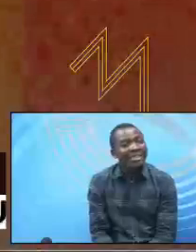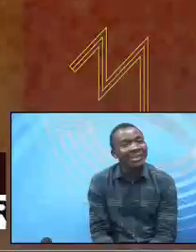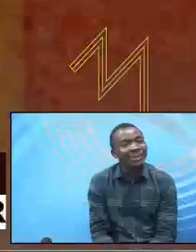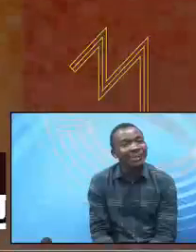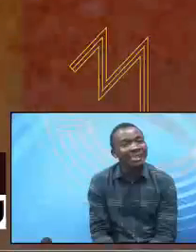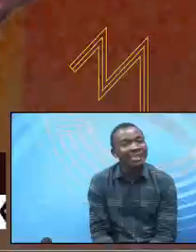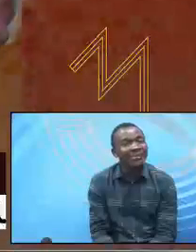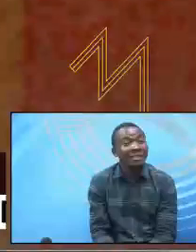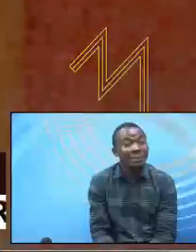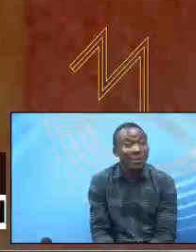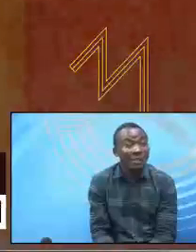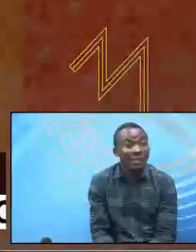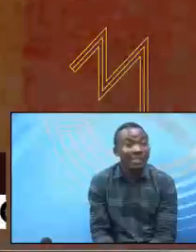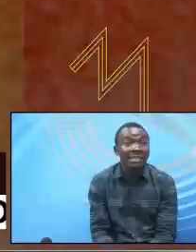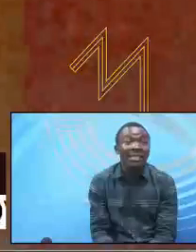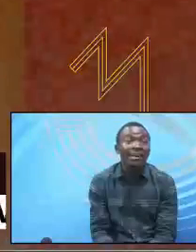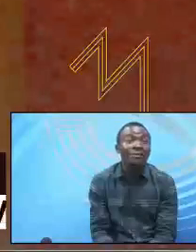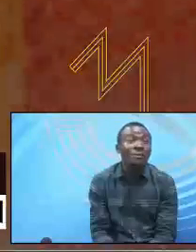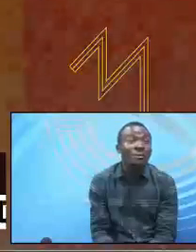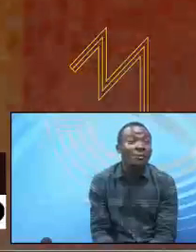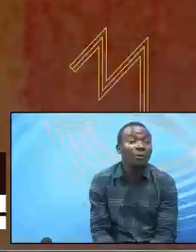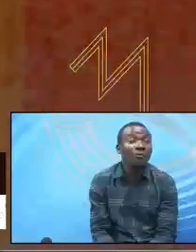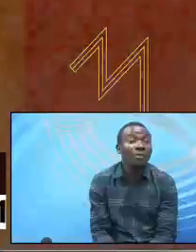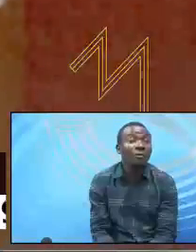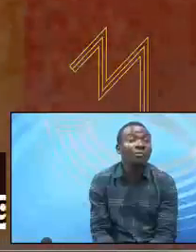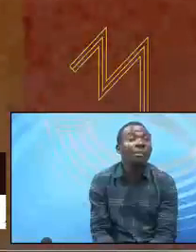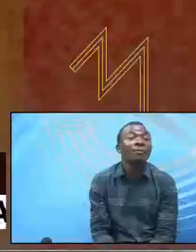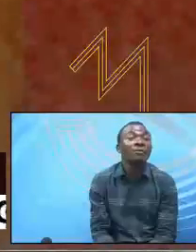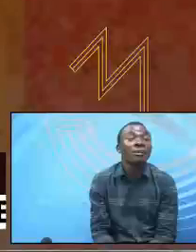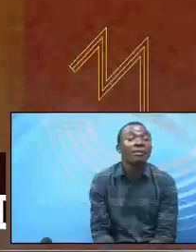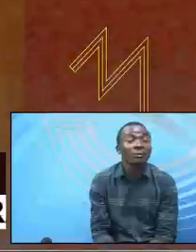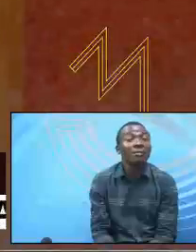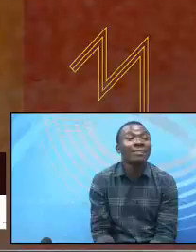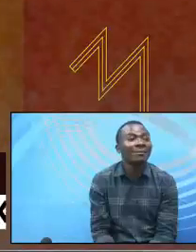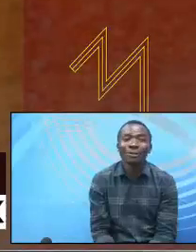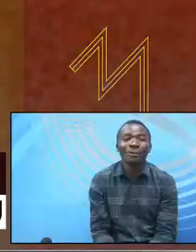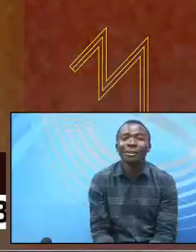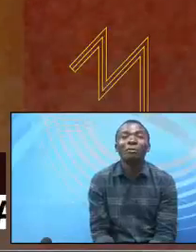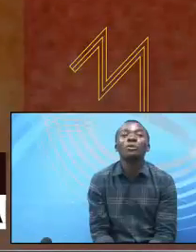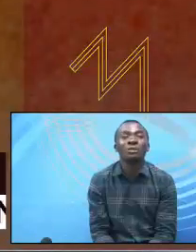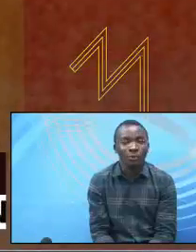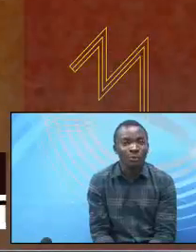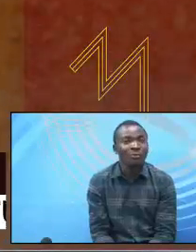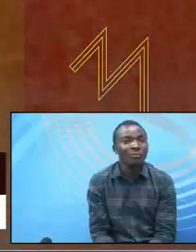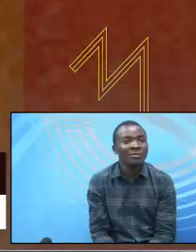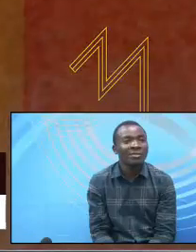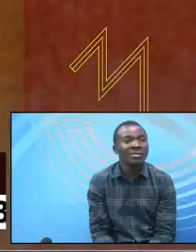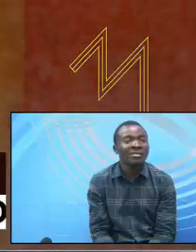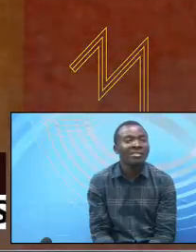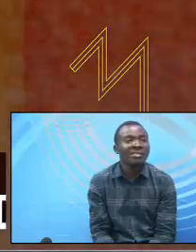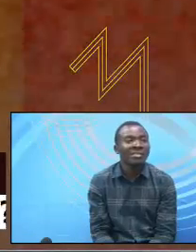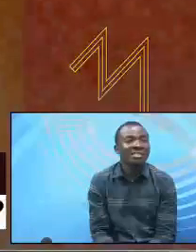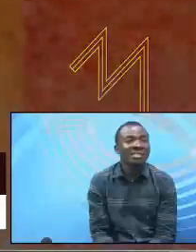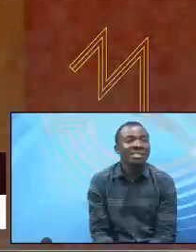ariko igihe dukoresheje video tukayohereza abafite ubumuga bwo kutumva no kutavuga babyumva vuba vuba ntibashobora kujya kubaza undi muntu